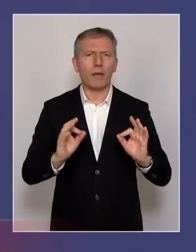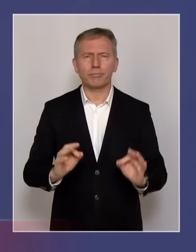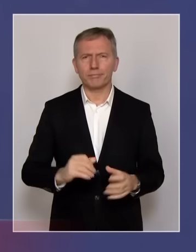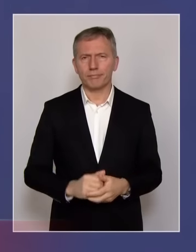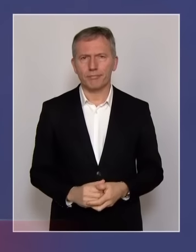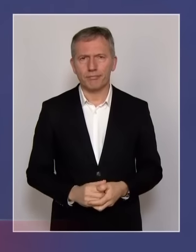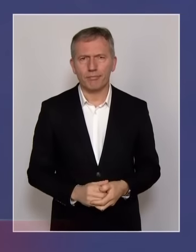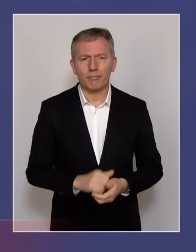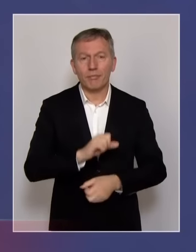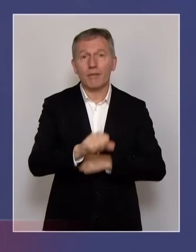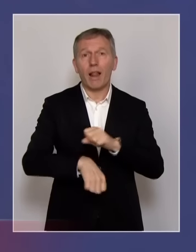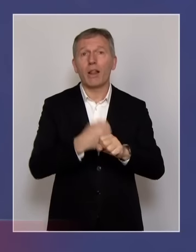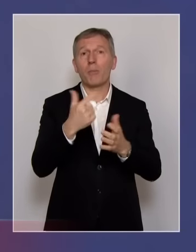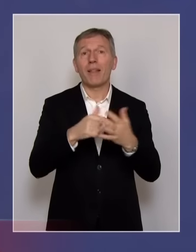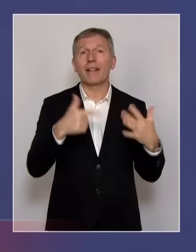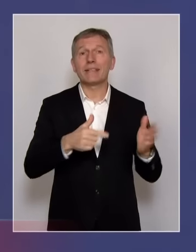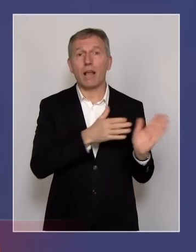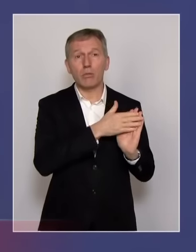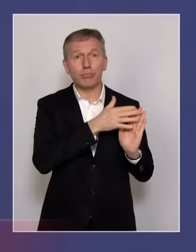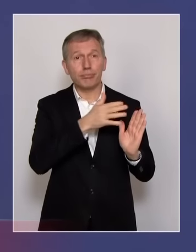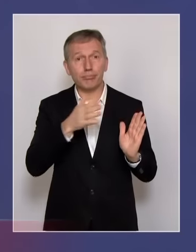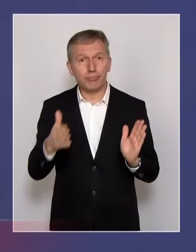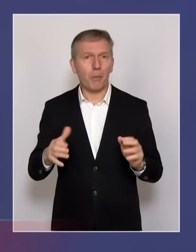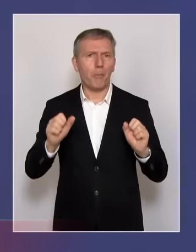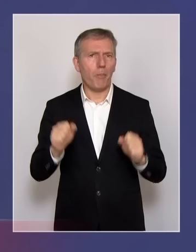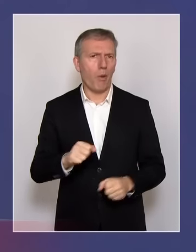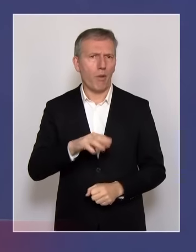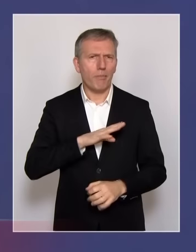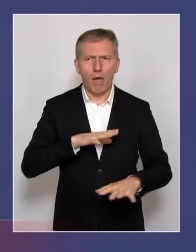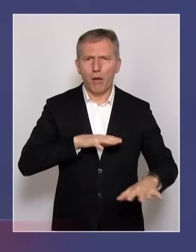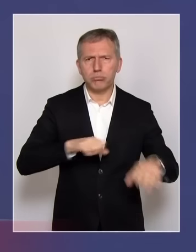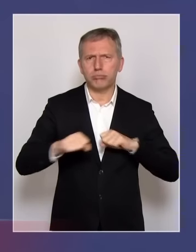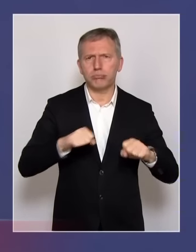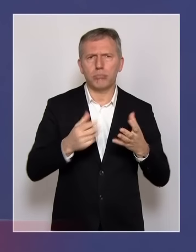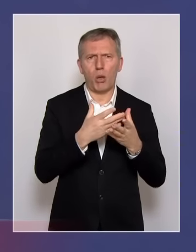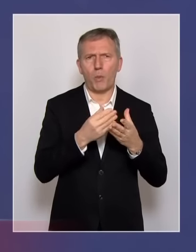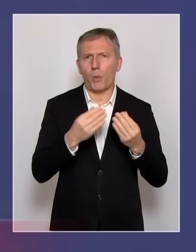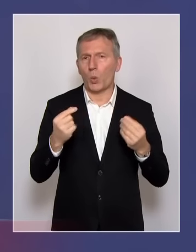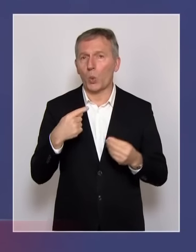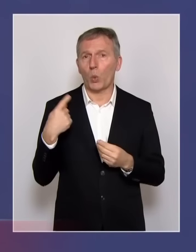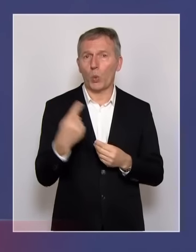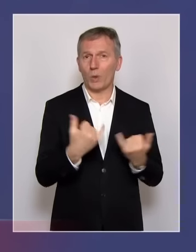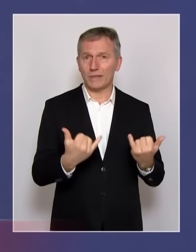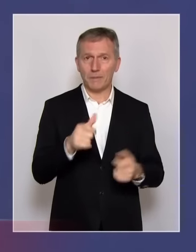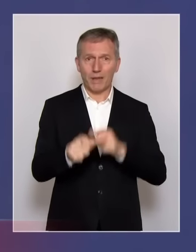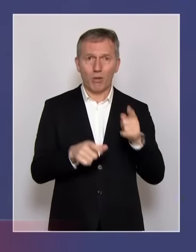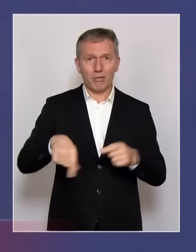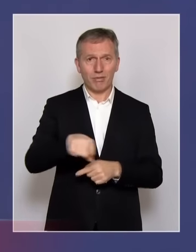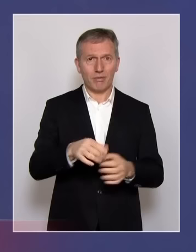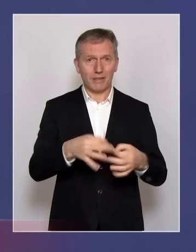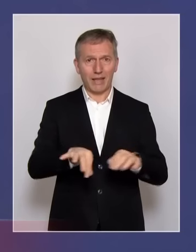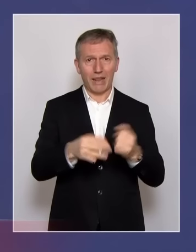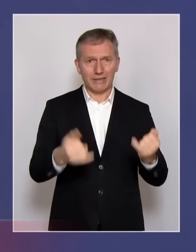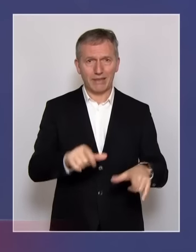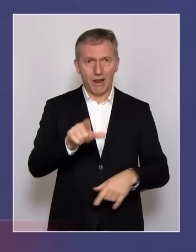Depuis 2017, tout ça a été possible grâce à l'engagement et l'action de beaucoup qui sont aujourd'hui dans cette salle. Je veux